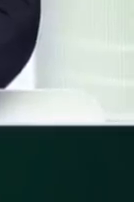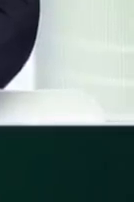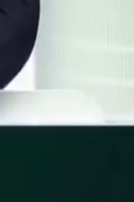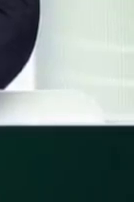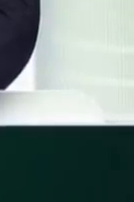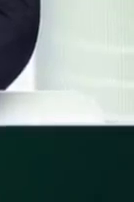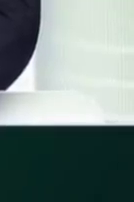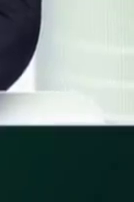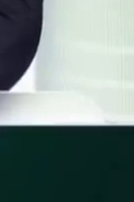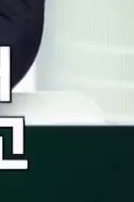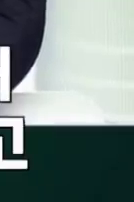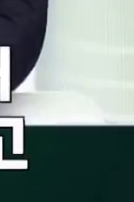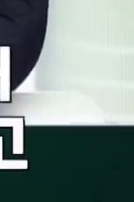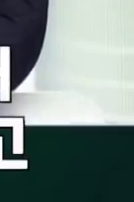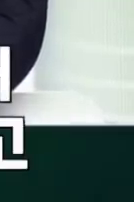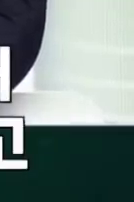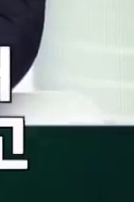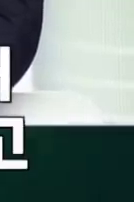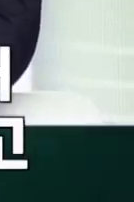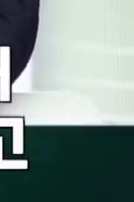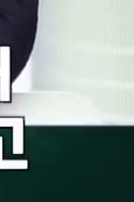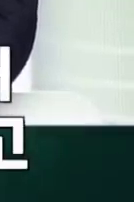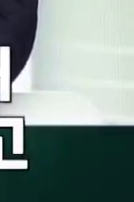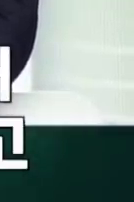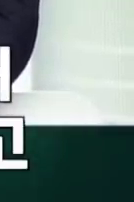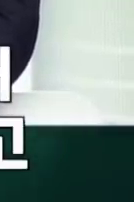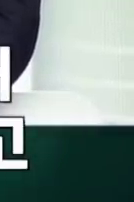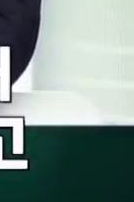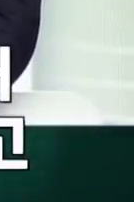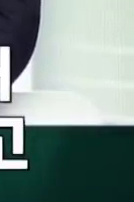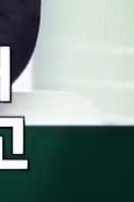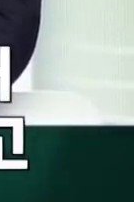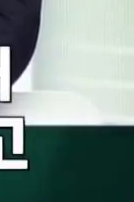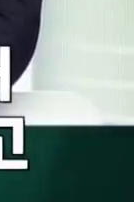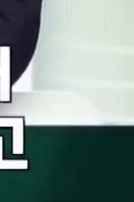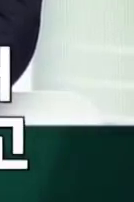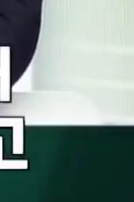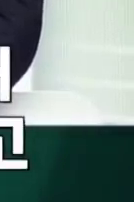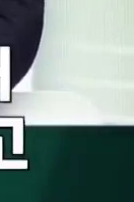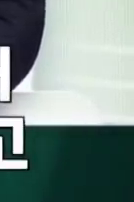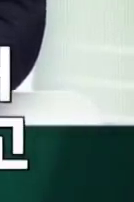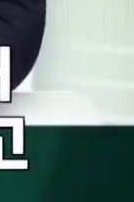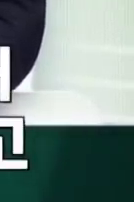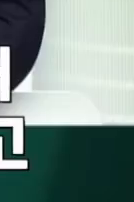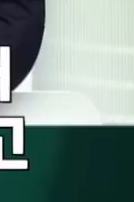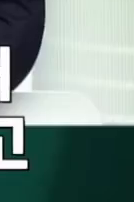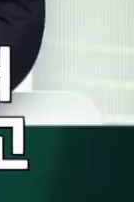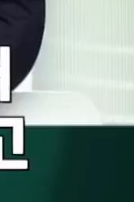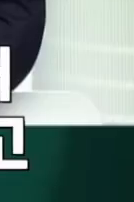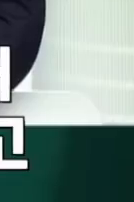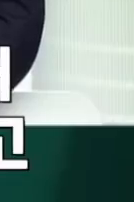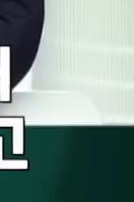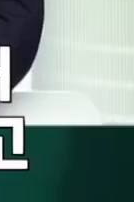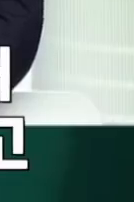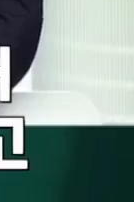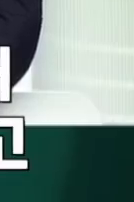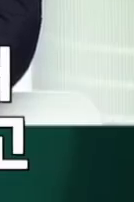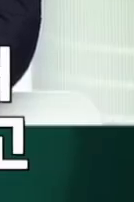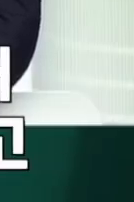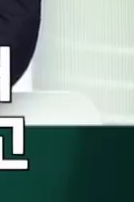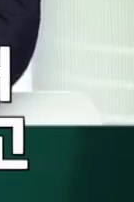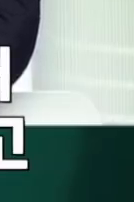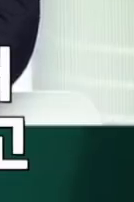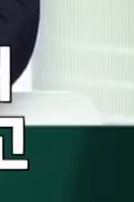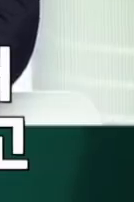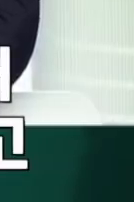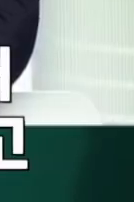하나가 이런 부분입니다. 최근에 두 곳이 더 그런 주장을 했는데 연구소에서 한반도가 매우 불안정해지고 있다. 윤 후보님이